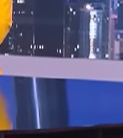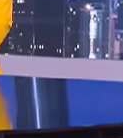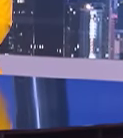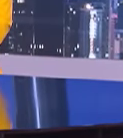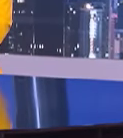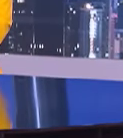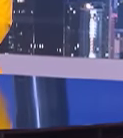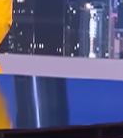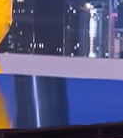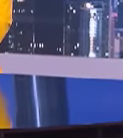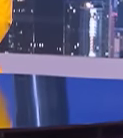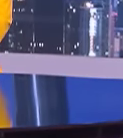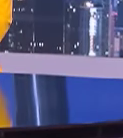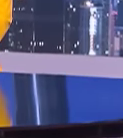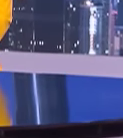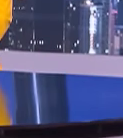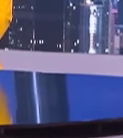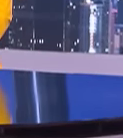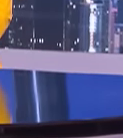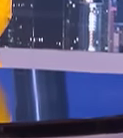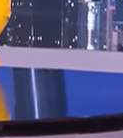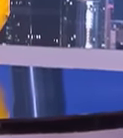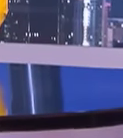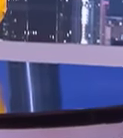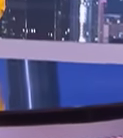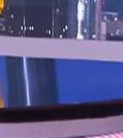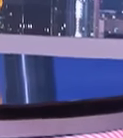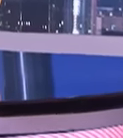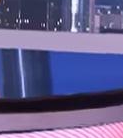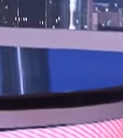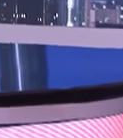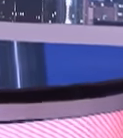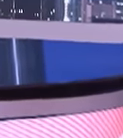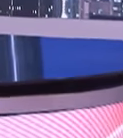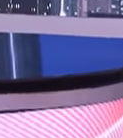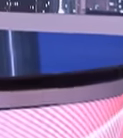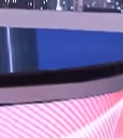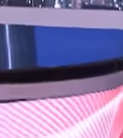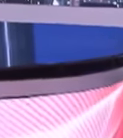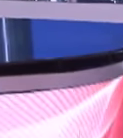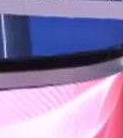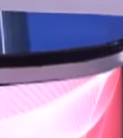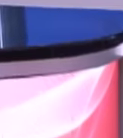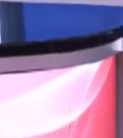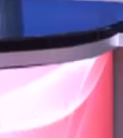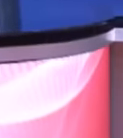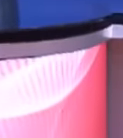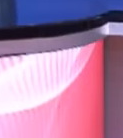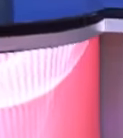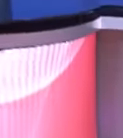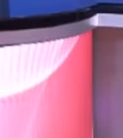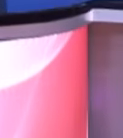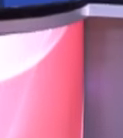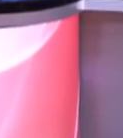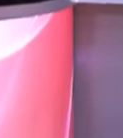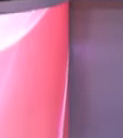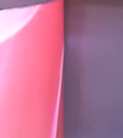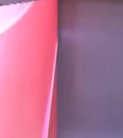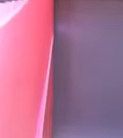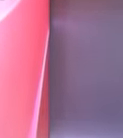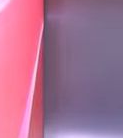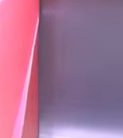Baik, berita perdana edisi 29 November berakhir di sini. Dan bersama-sama kita terus mengekang